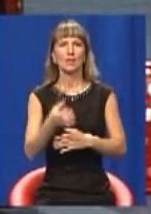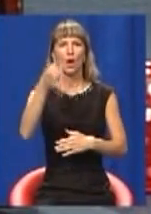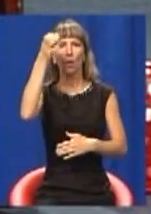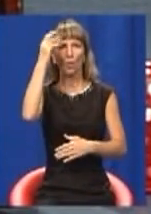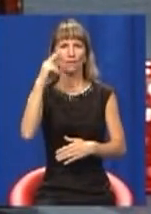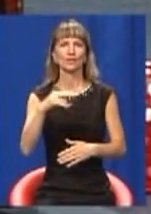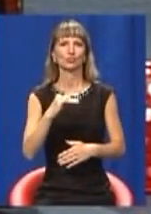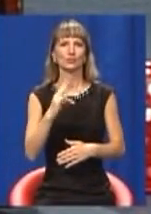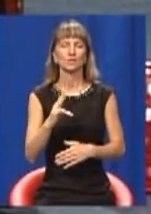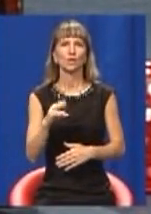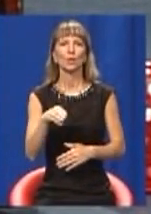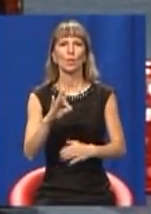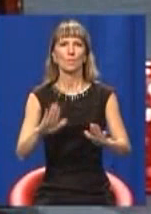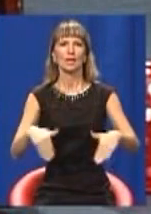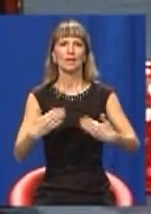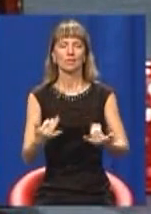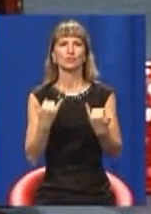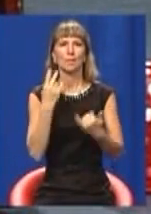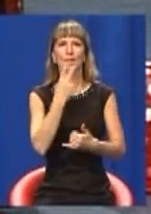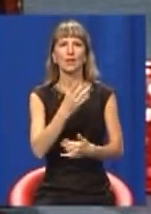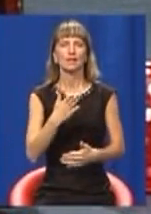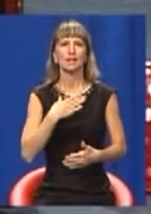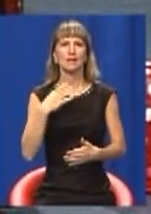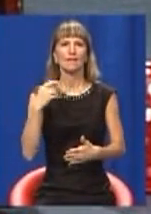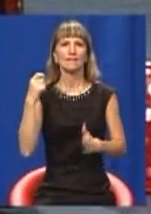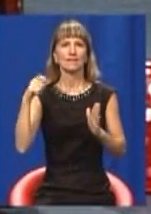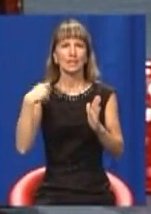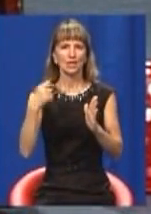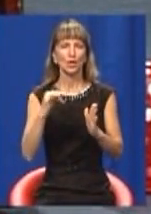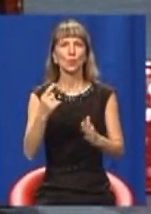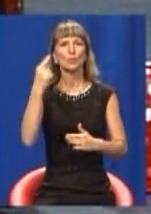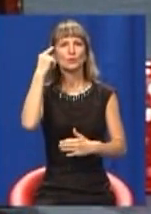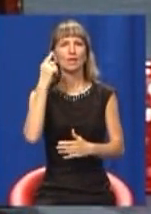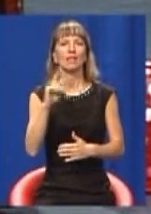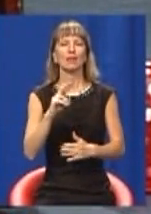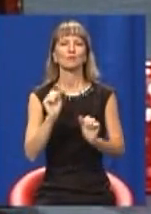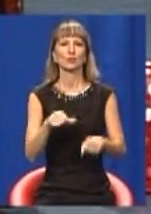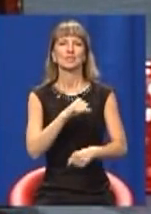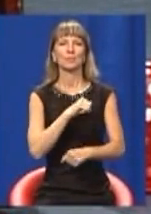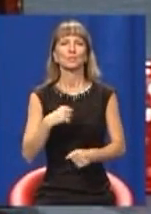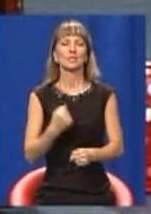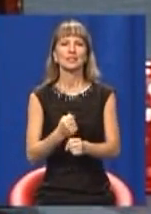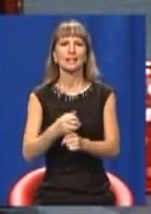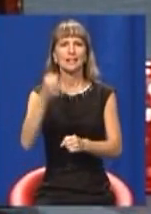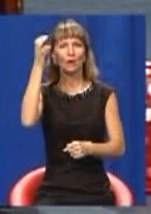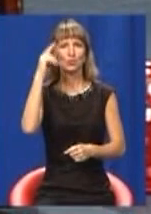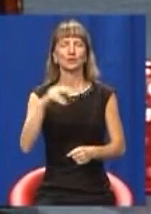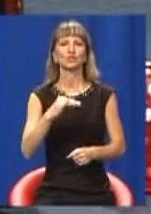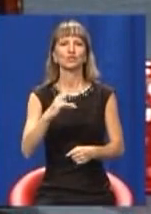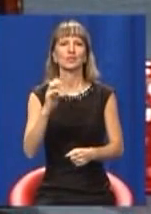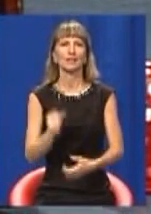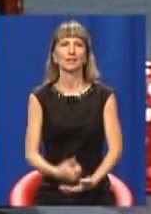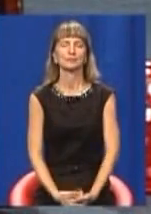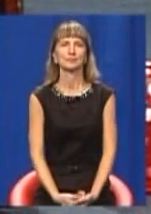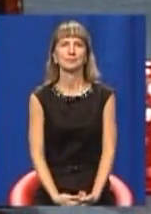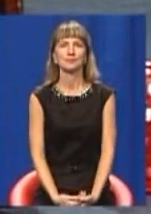науковий джин, то пропонуємо просто зараз переглянути наш відеоуролик і дізнатися, як можна самостійно зробити научного джина.